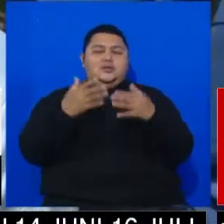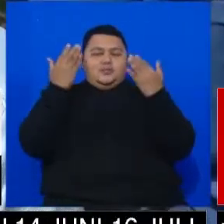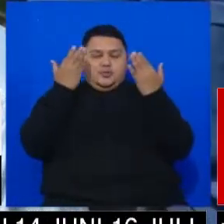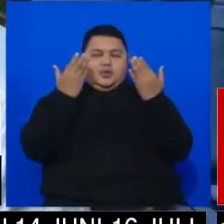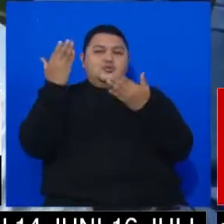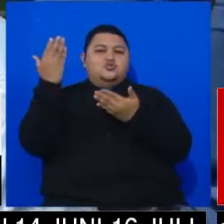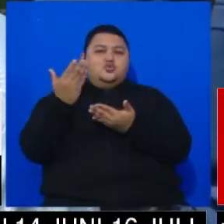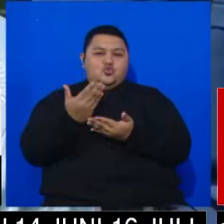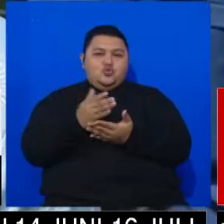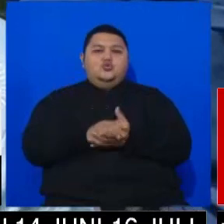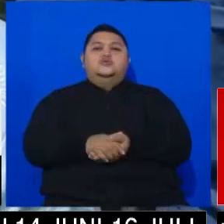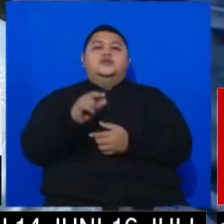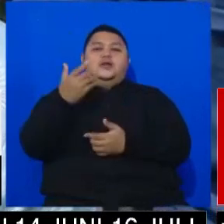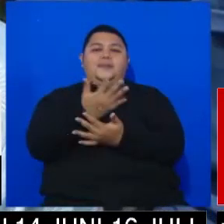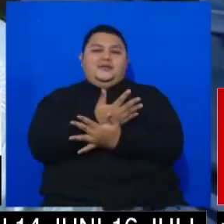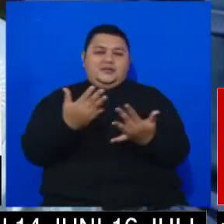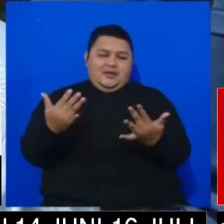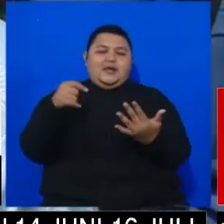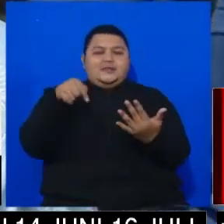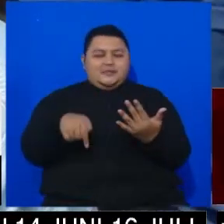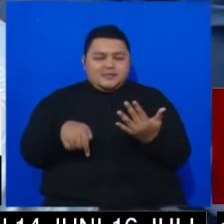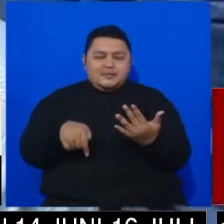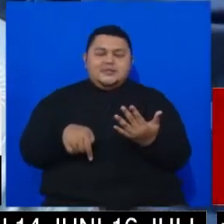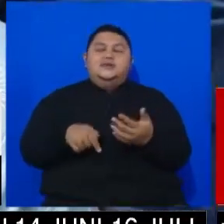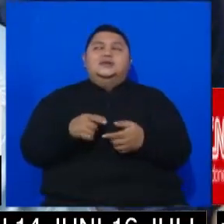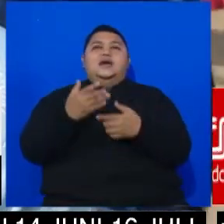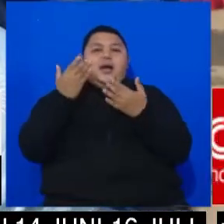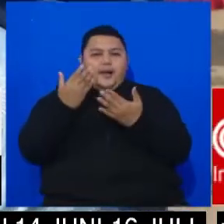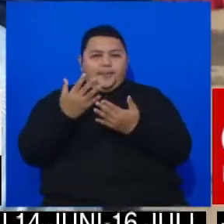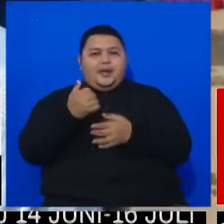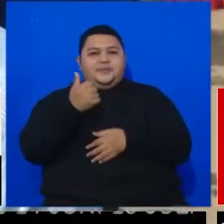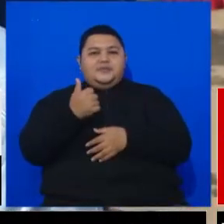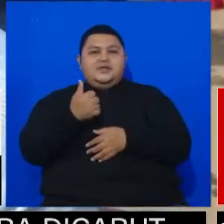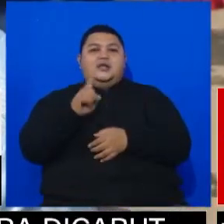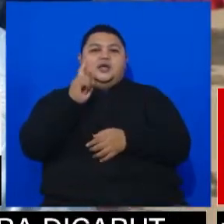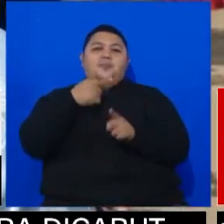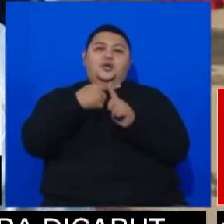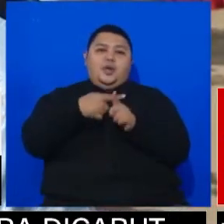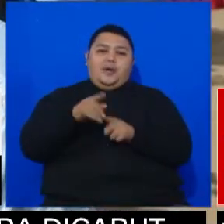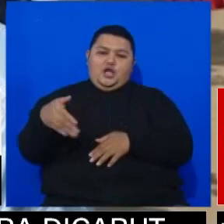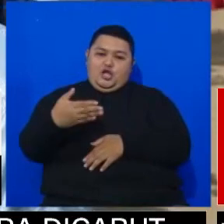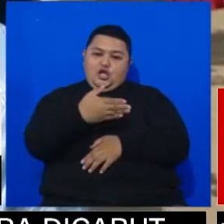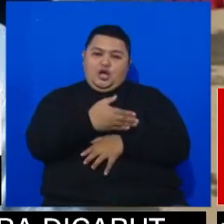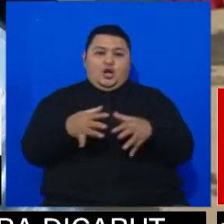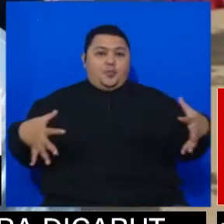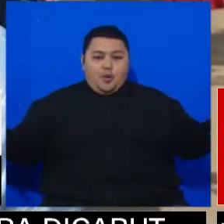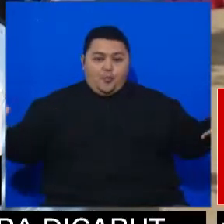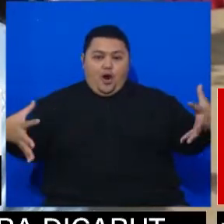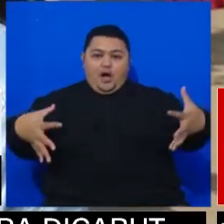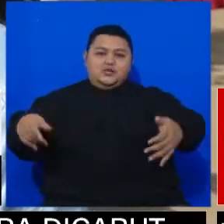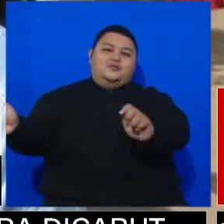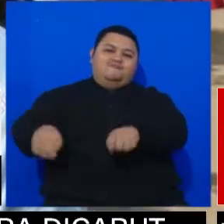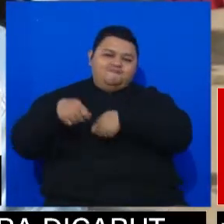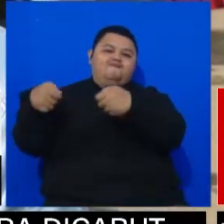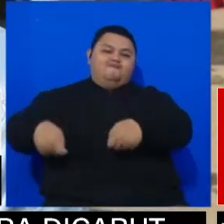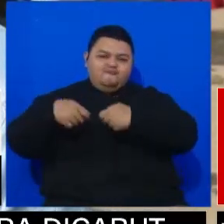masyarakat Munjungan dan juga dengan harapan nanti bisa hasil lautnya bisa lebih berlimpah lagi, dan ini juga salah satu upaya